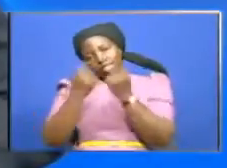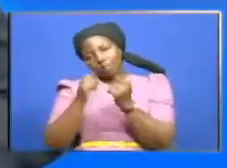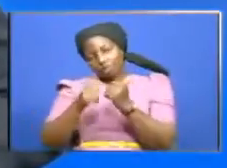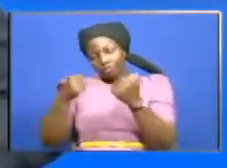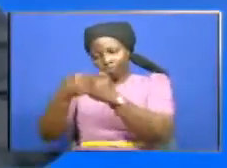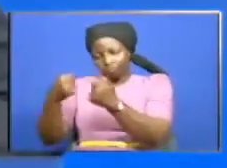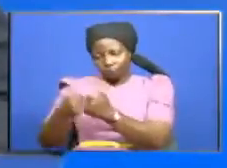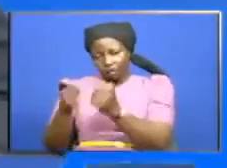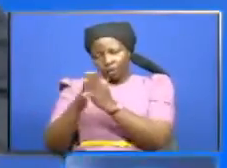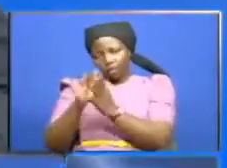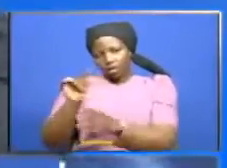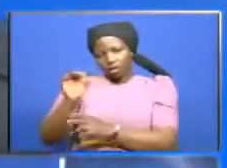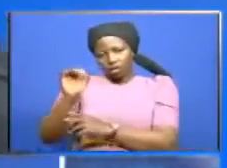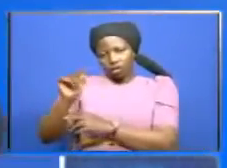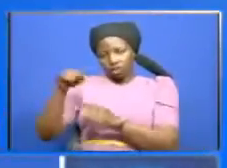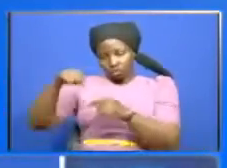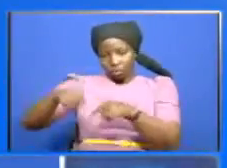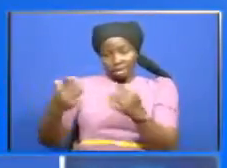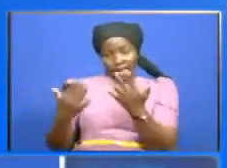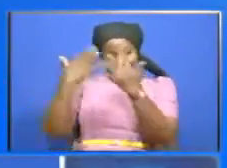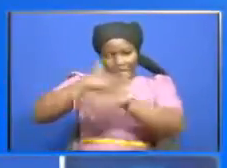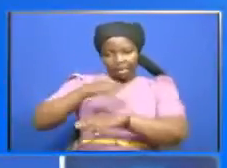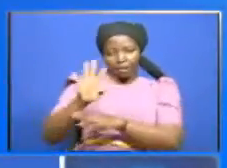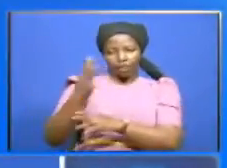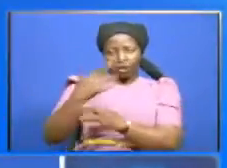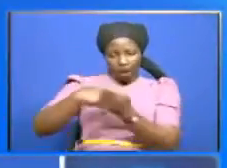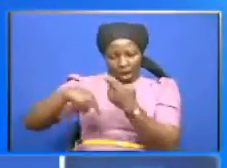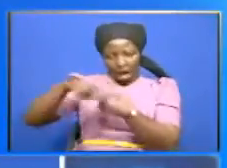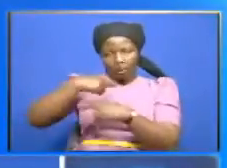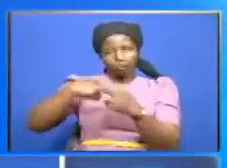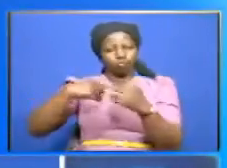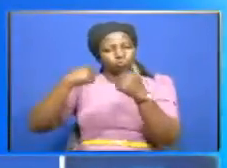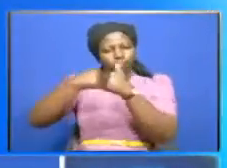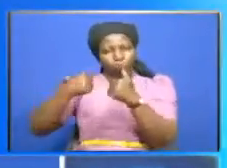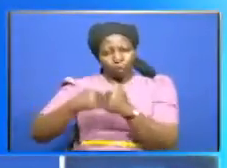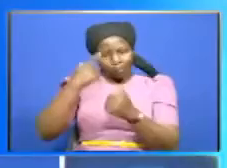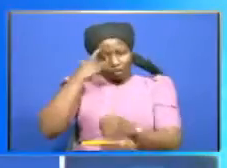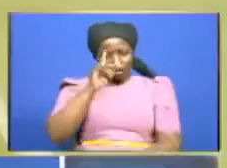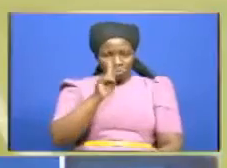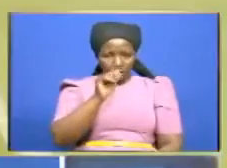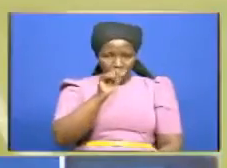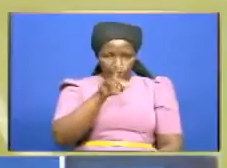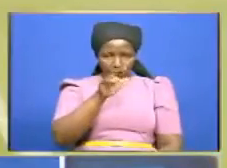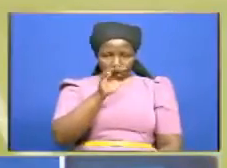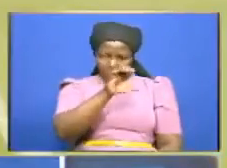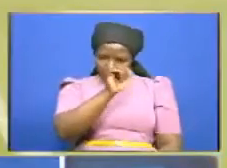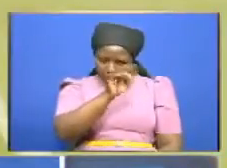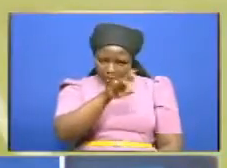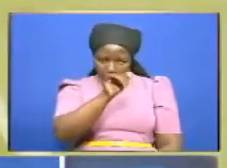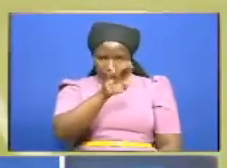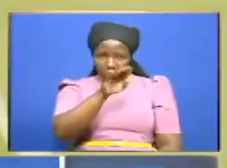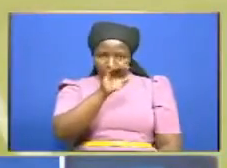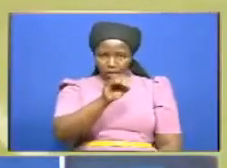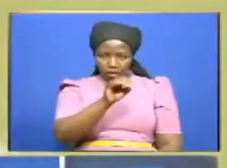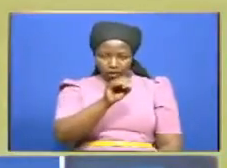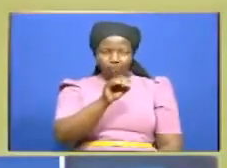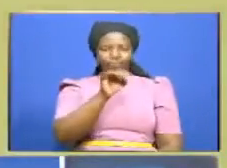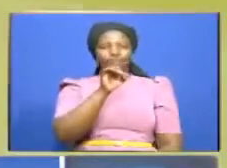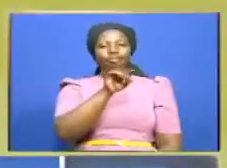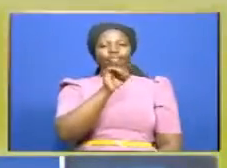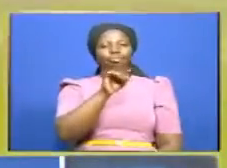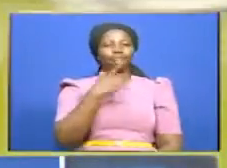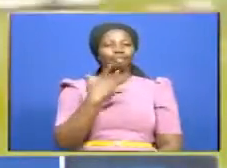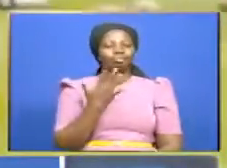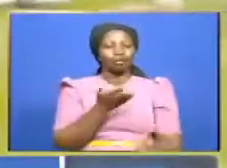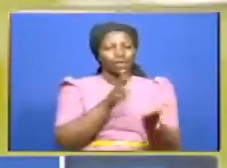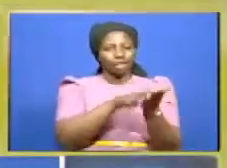usiku kwenye mechi ya raundi ya 4 kuwania kombe la Carabao. Nyota huyo raia wa Senegali alisajiliwa kutoka klabu cha